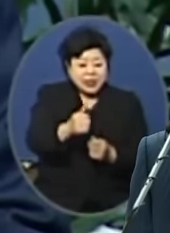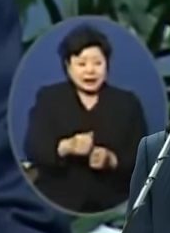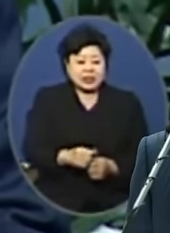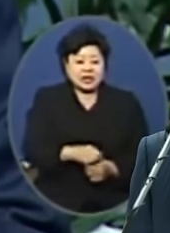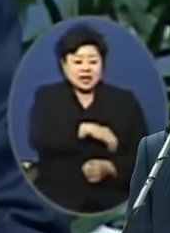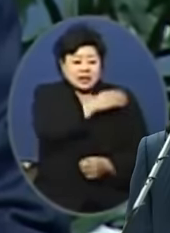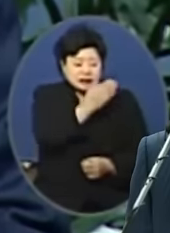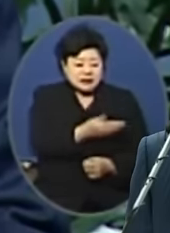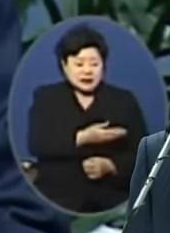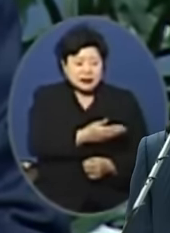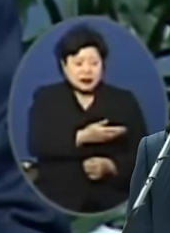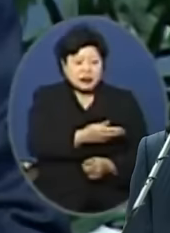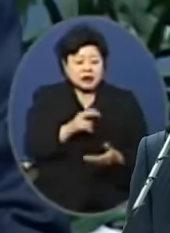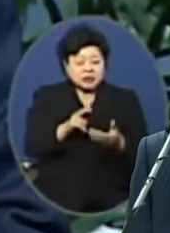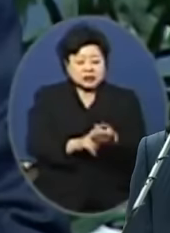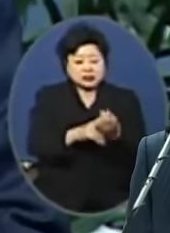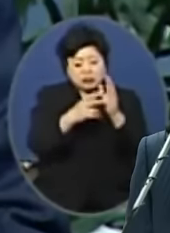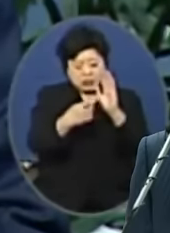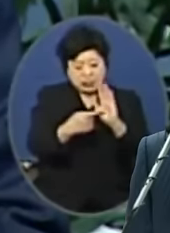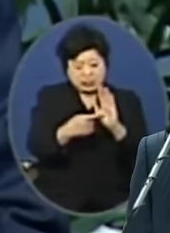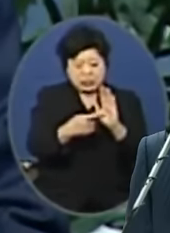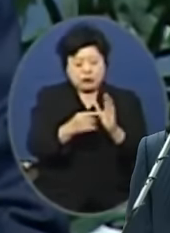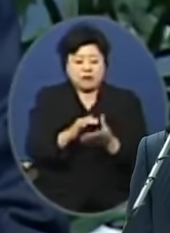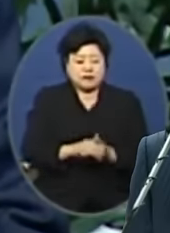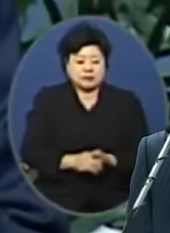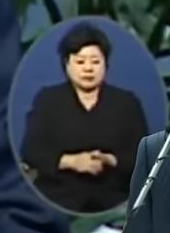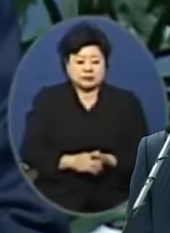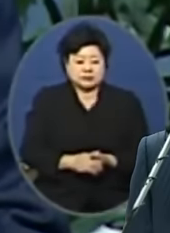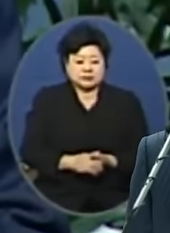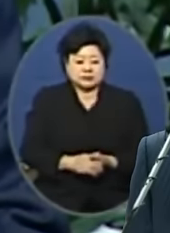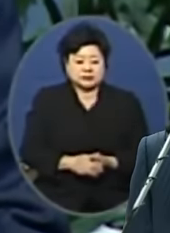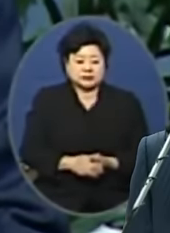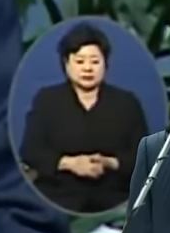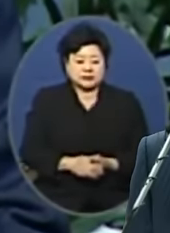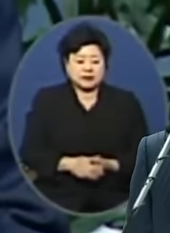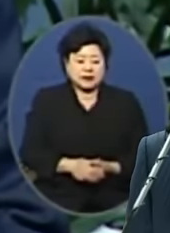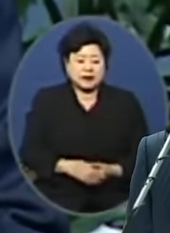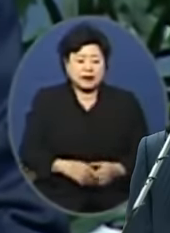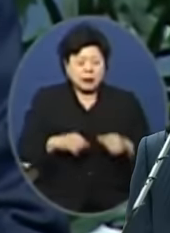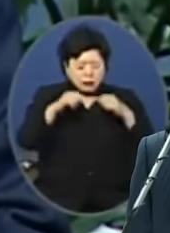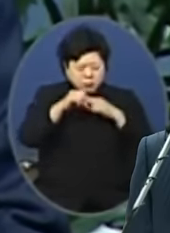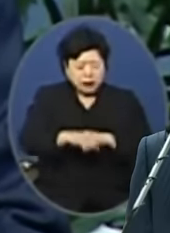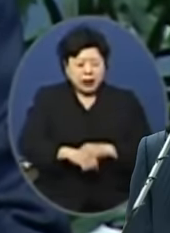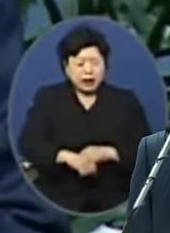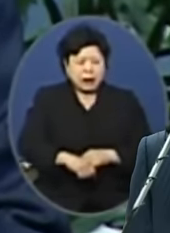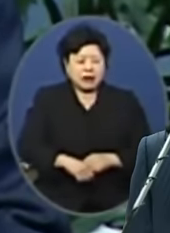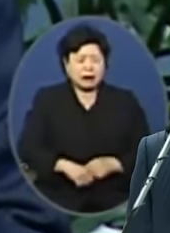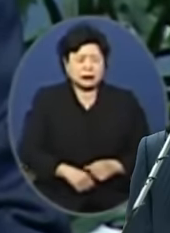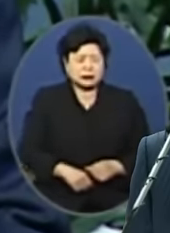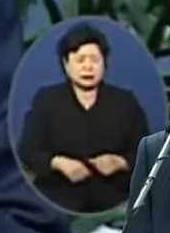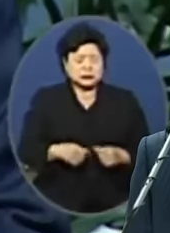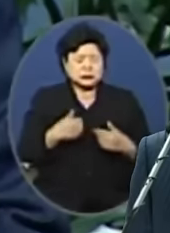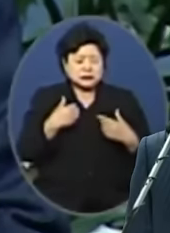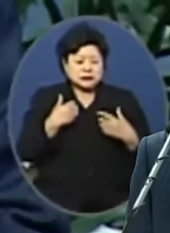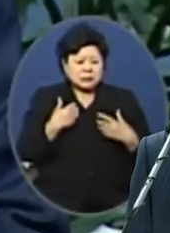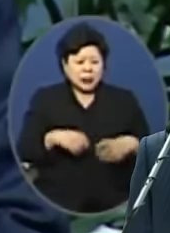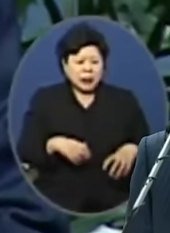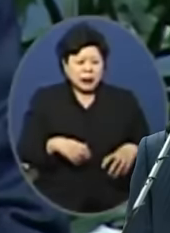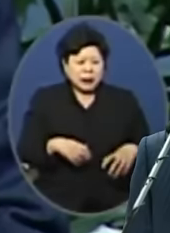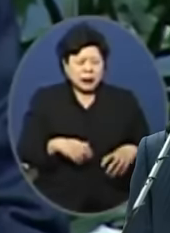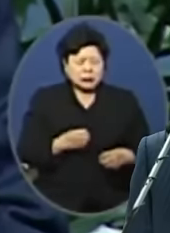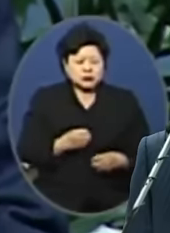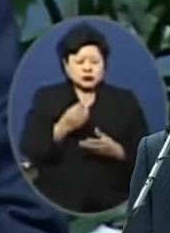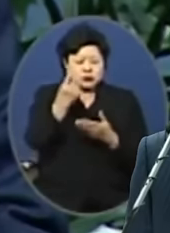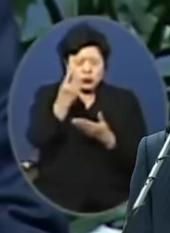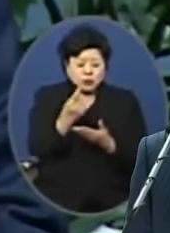역사가 나타나기도 하고 파괴가 오고 절망이 다가오기도 하고 축복이 다가오기도